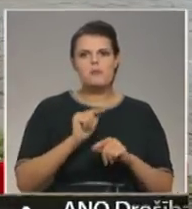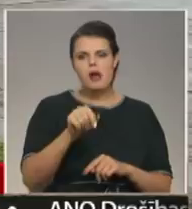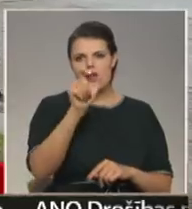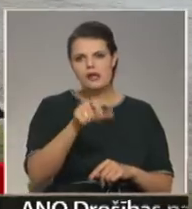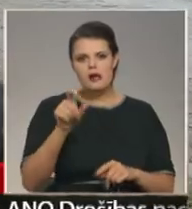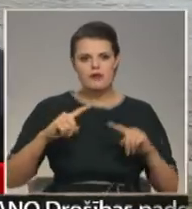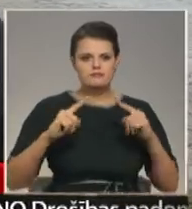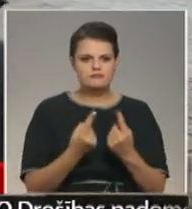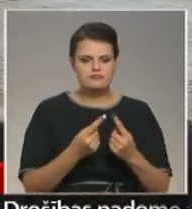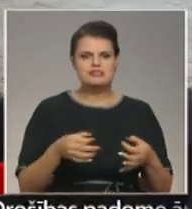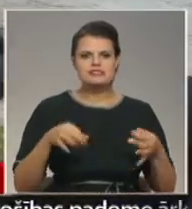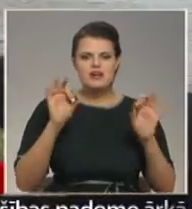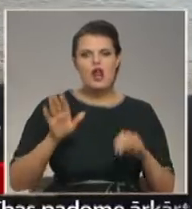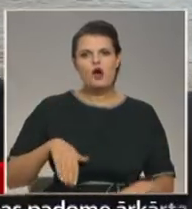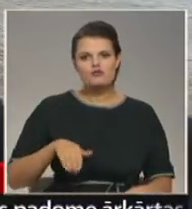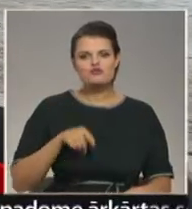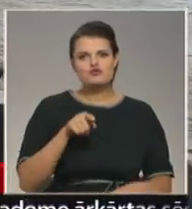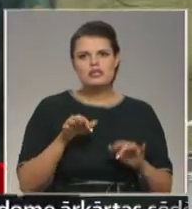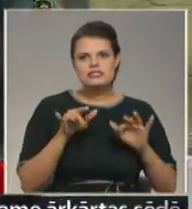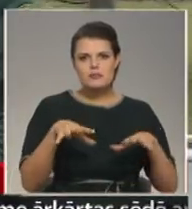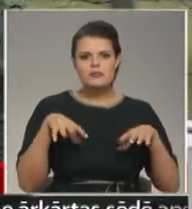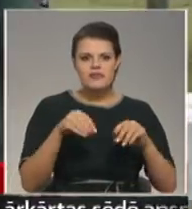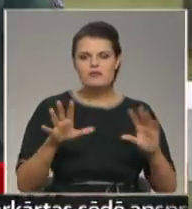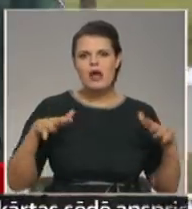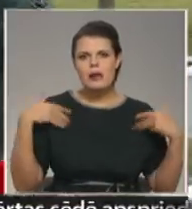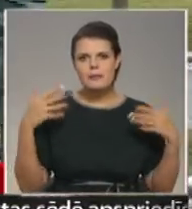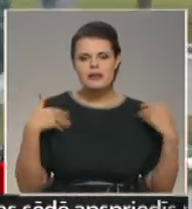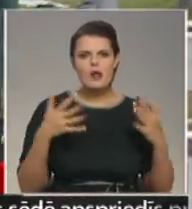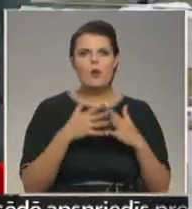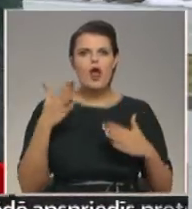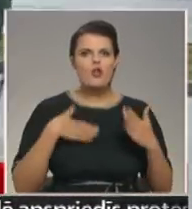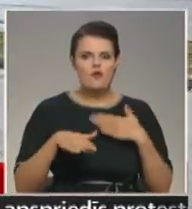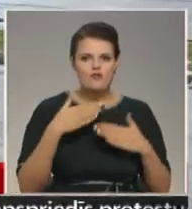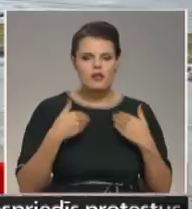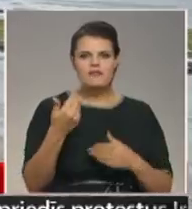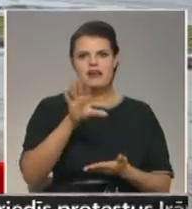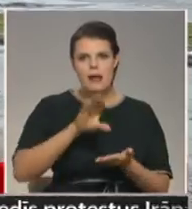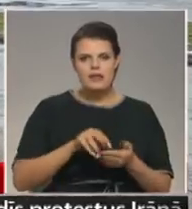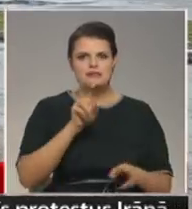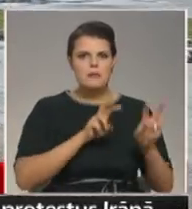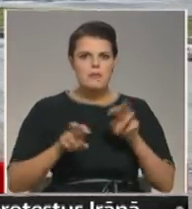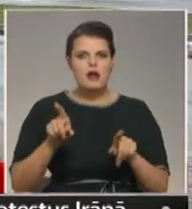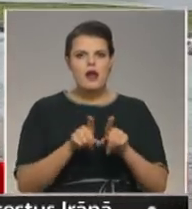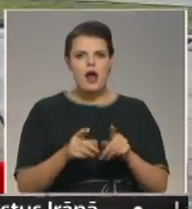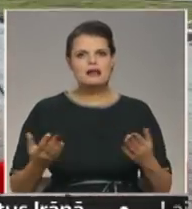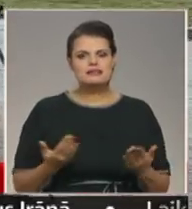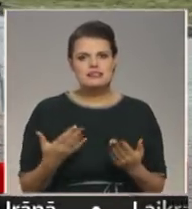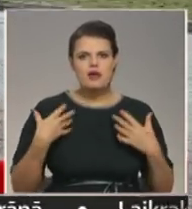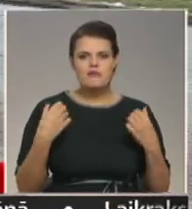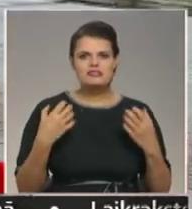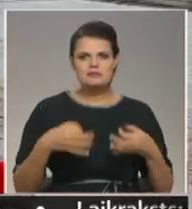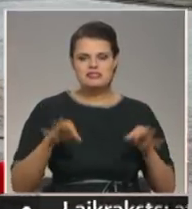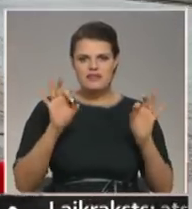komandas. Svarīgākais ir, lai suns šīs darbības veiktu ar prieku un lielu vēlmi. Guntara pieredzē meklēt nācies arī dzīvībai un